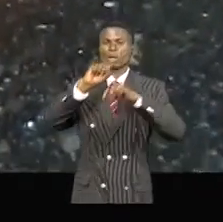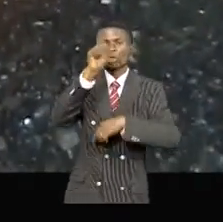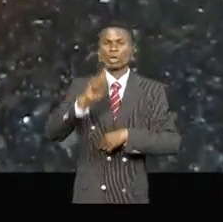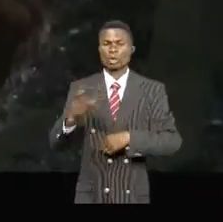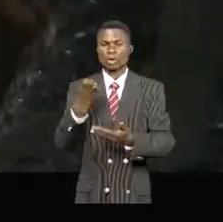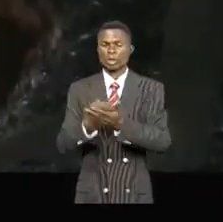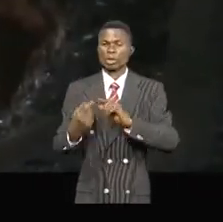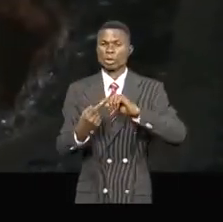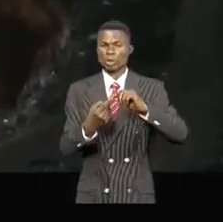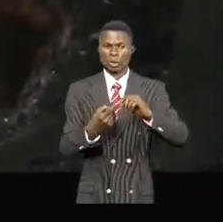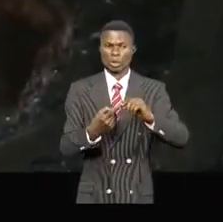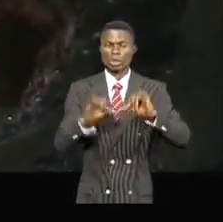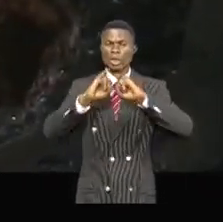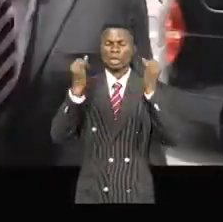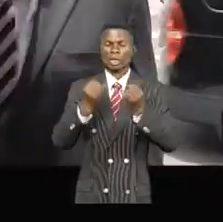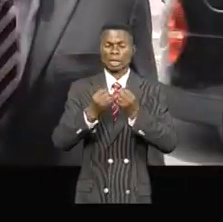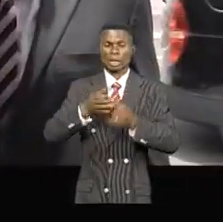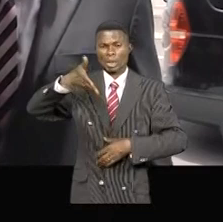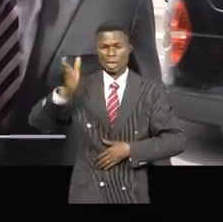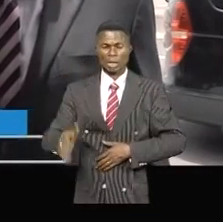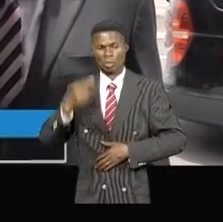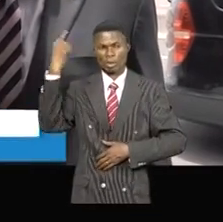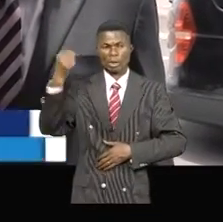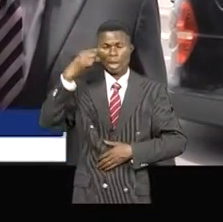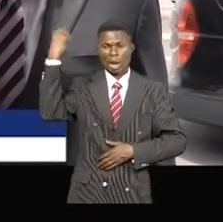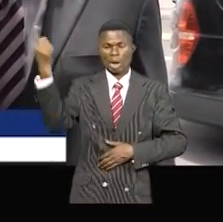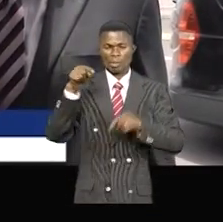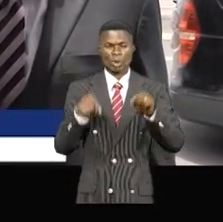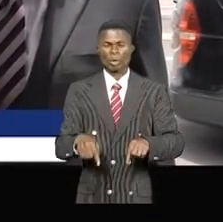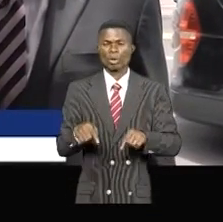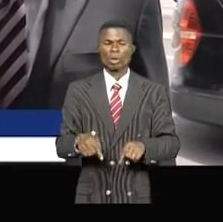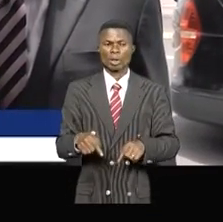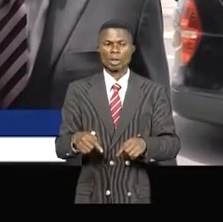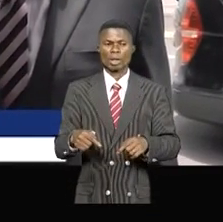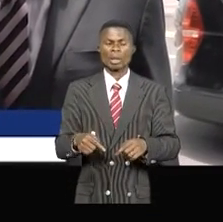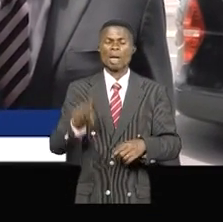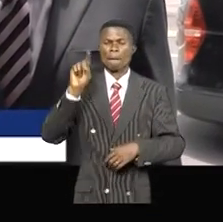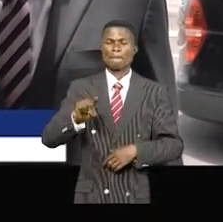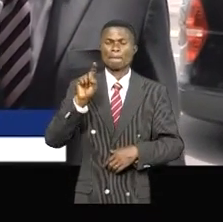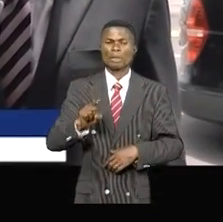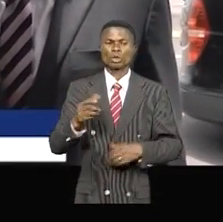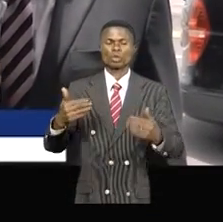spécialisées selon ses fonctionnaires internationaux. Le monde aujourd'hui est totalement